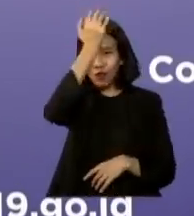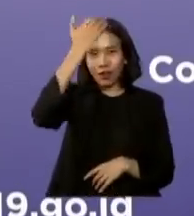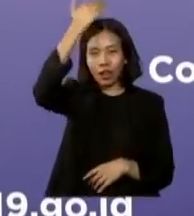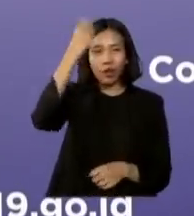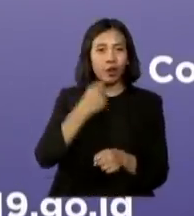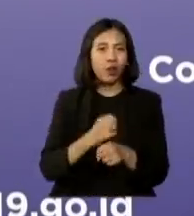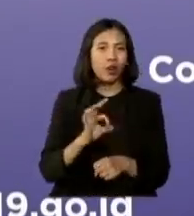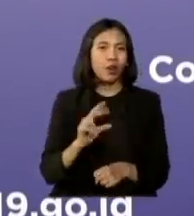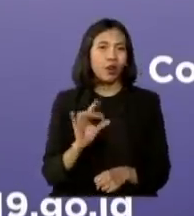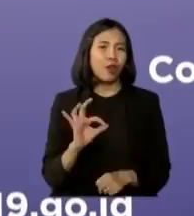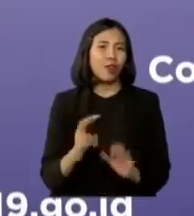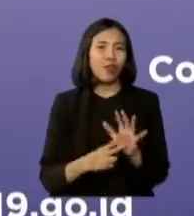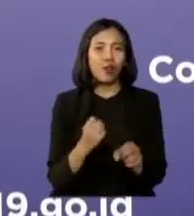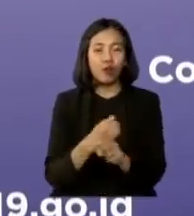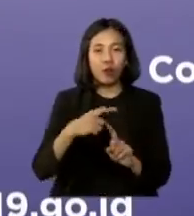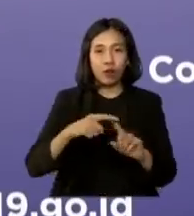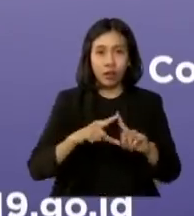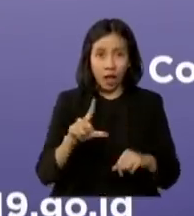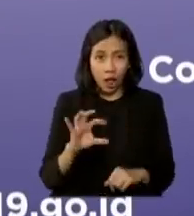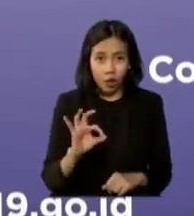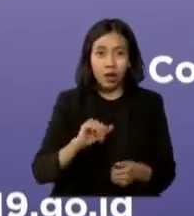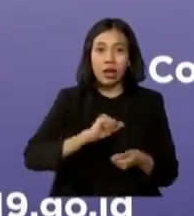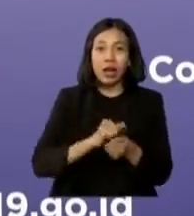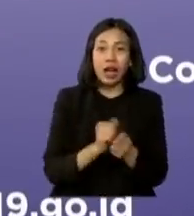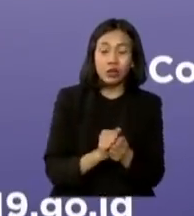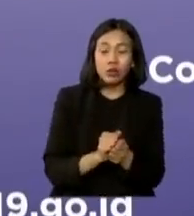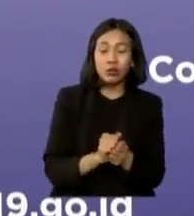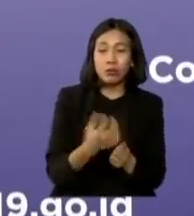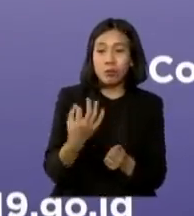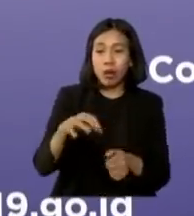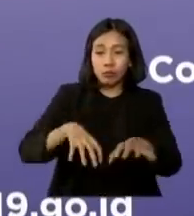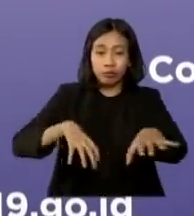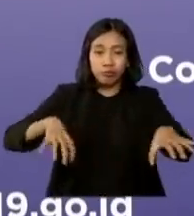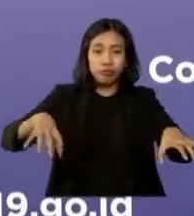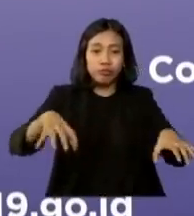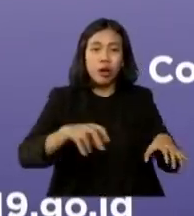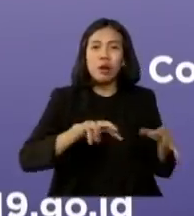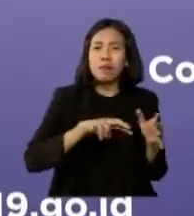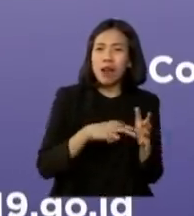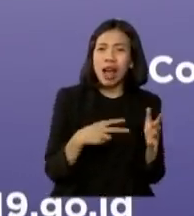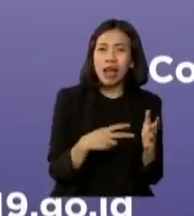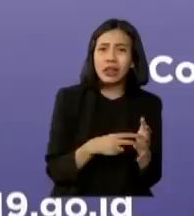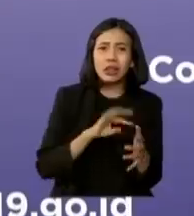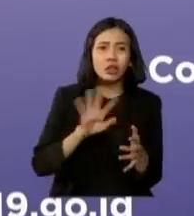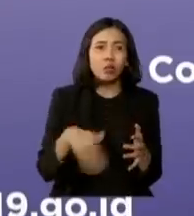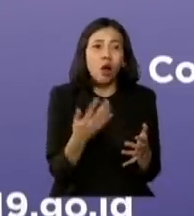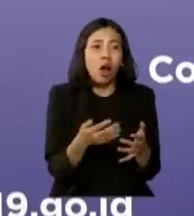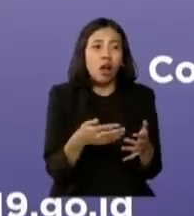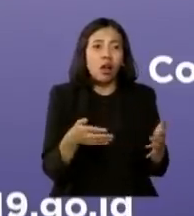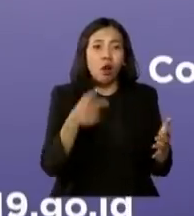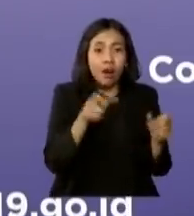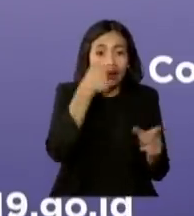penambahan kasus sebanyak 1607 tidak dimaknai bahwa keseluruhan kasus ini masuk ke rumah